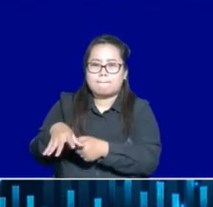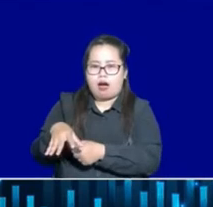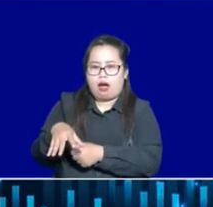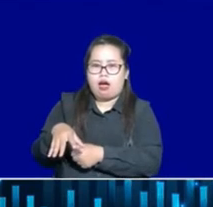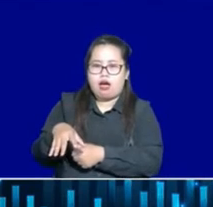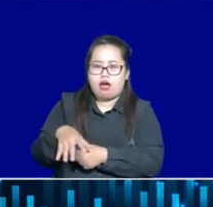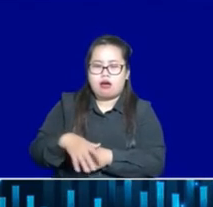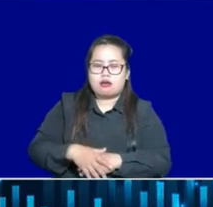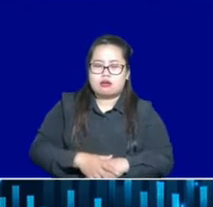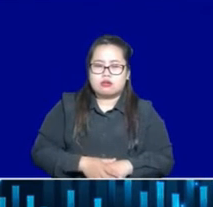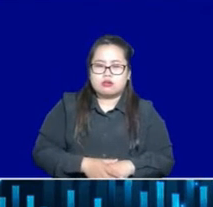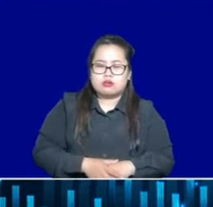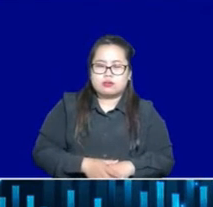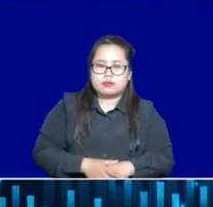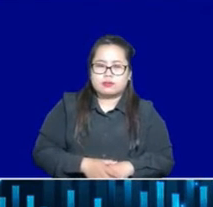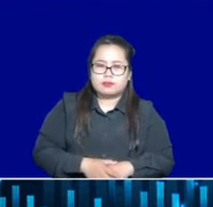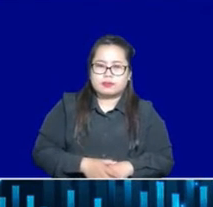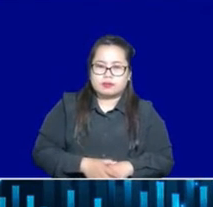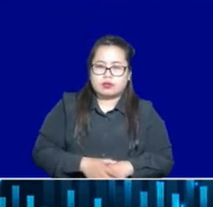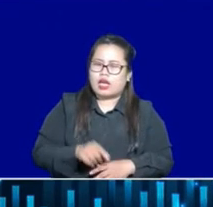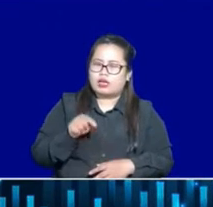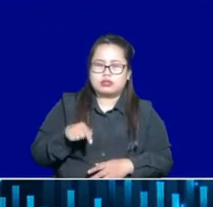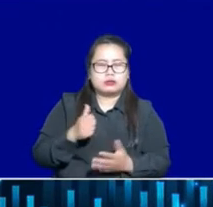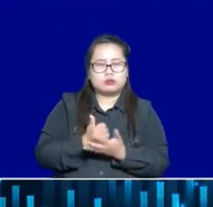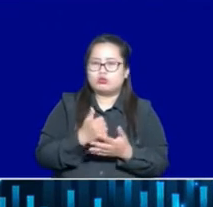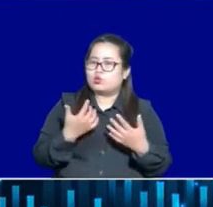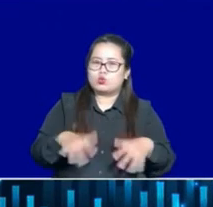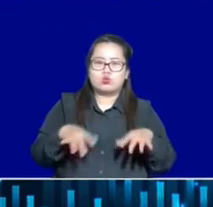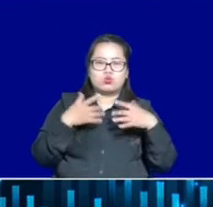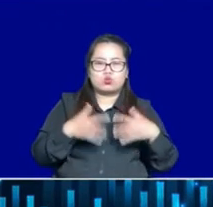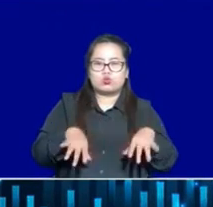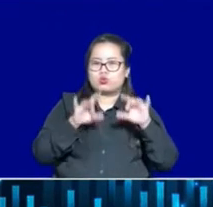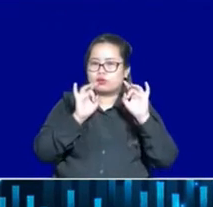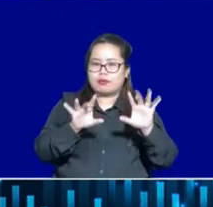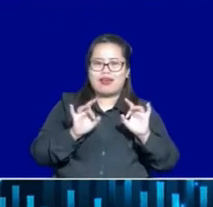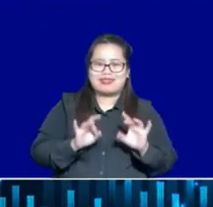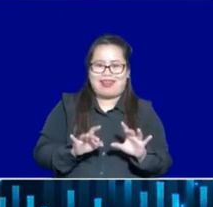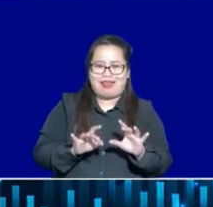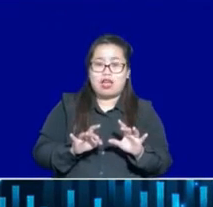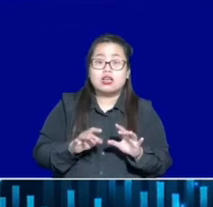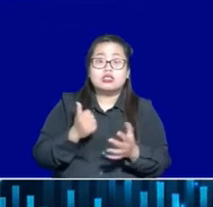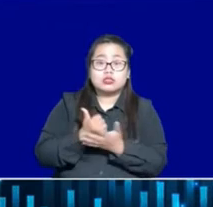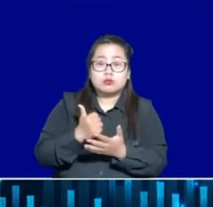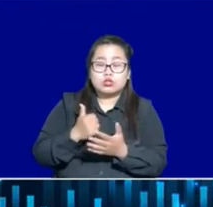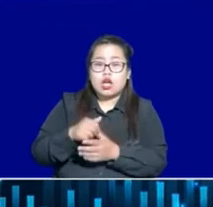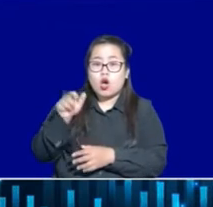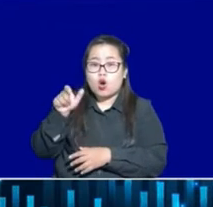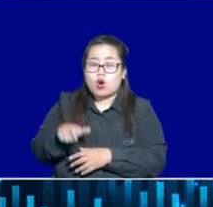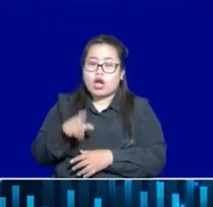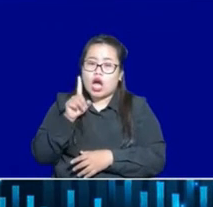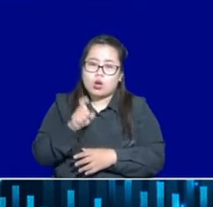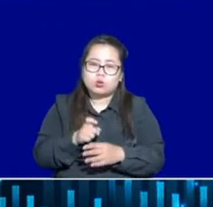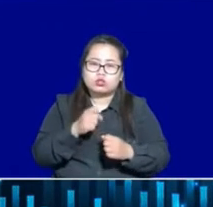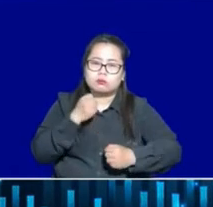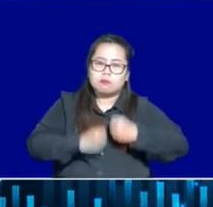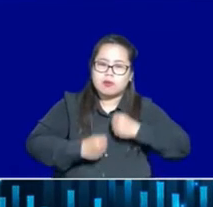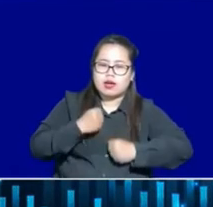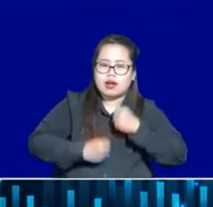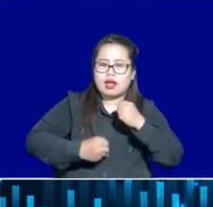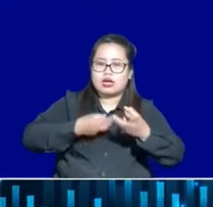Dan ini luar biasa. Maka sekarang orang harus bergerak pada jenis-jenis makanan yang